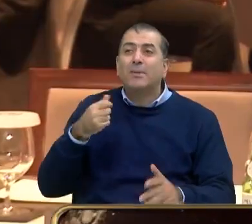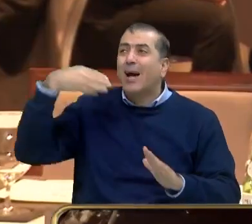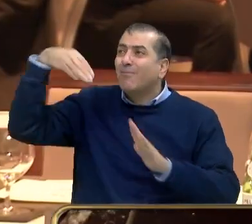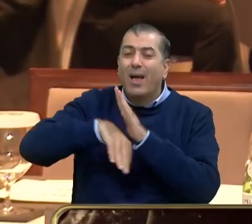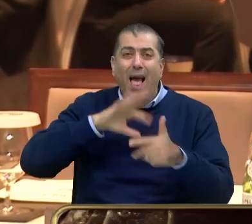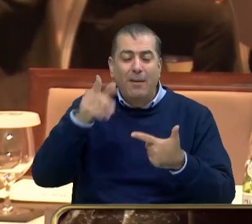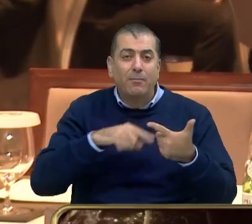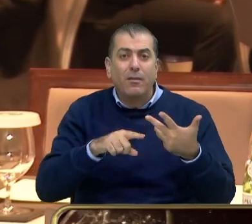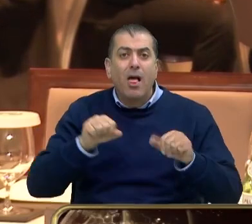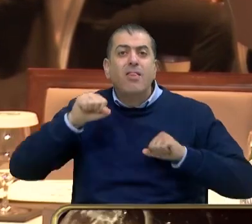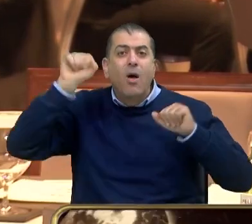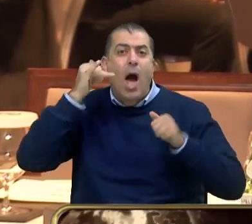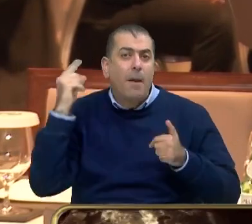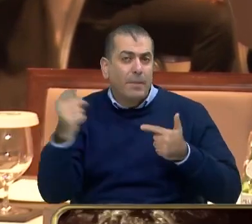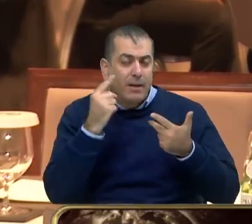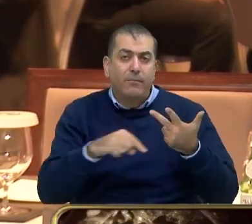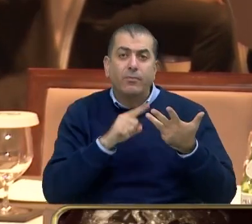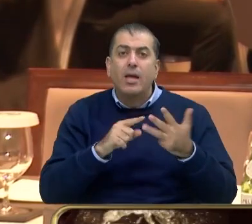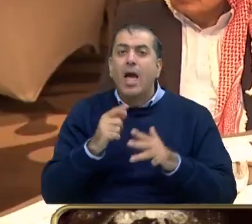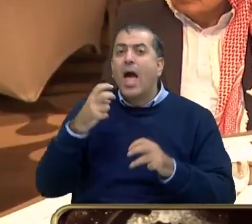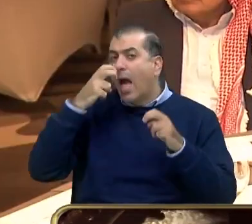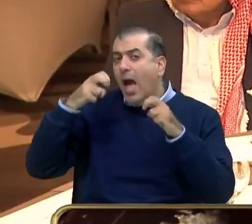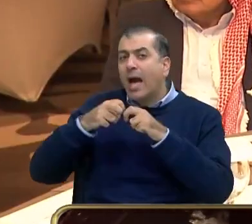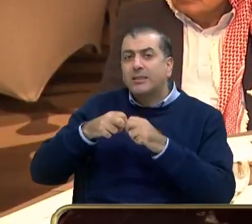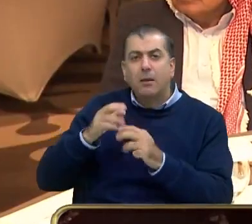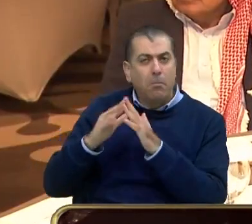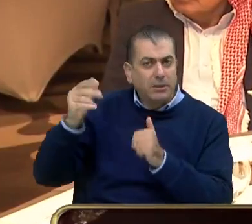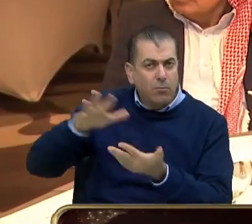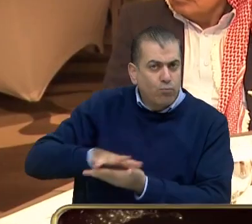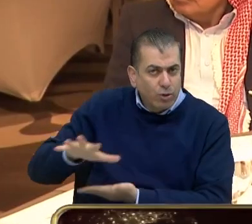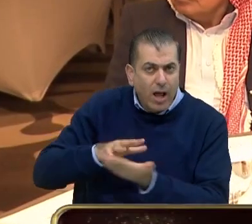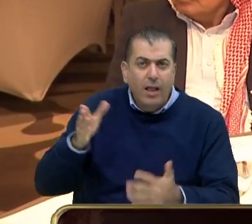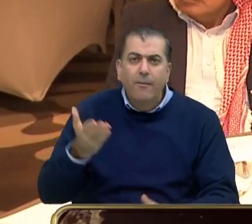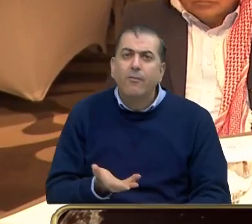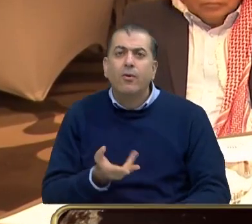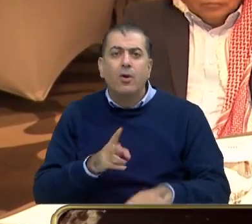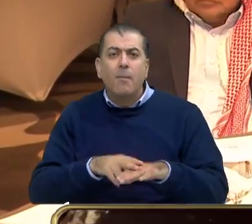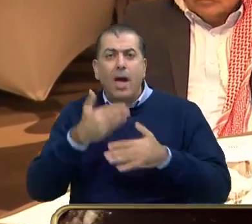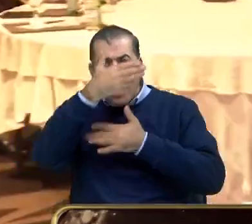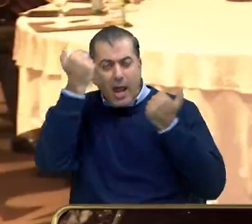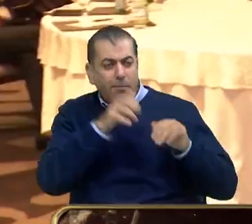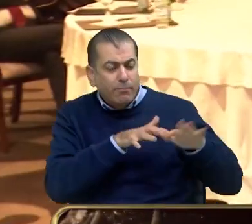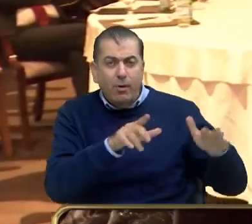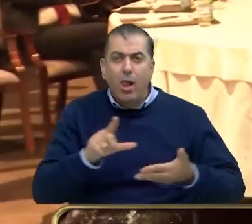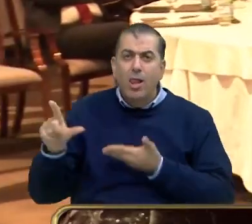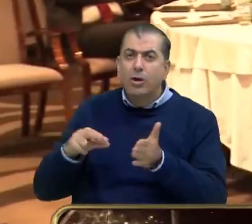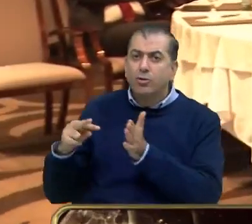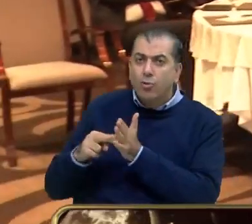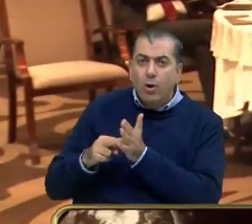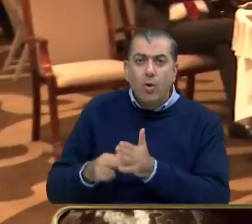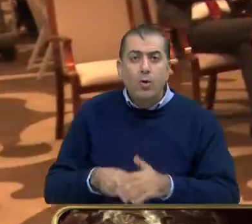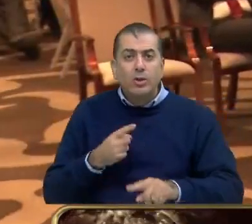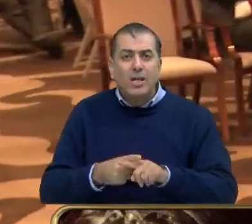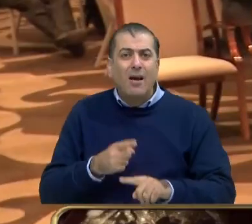العربي وانقطاع الغاز المصري والحروب الاهليه في العديد من الدول العربيه وانتشار الارهاب واللجوء السوري بالاضافه الى